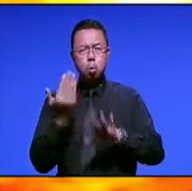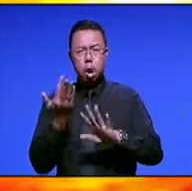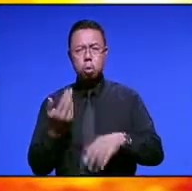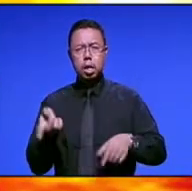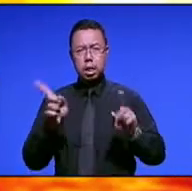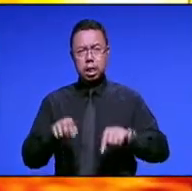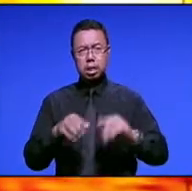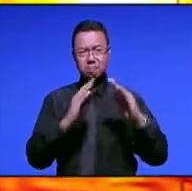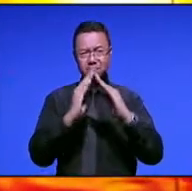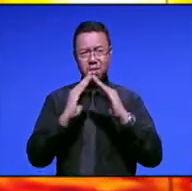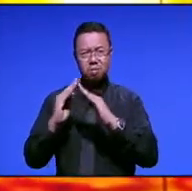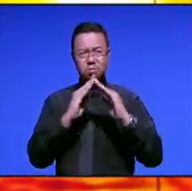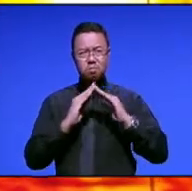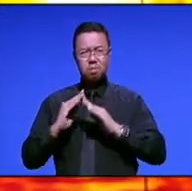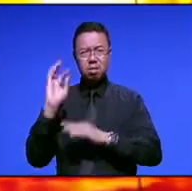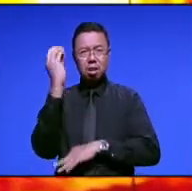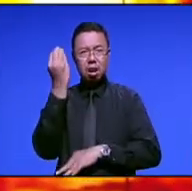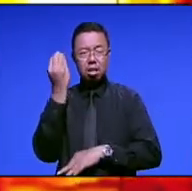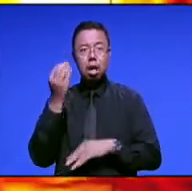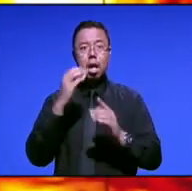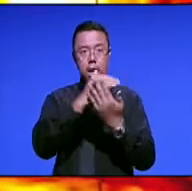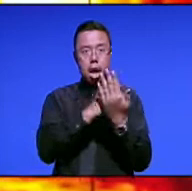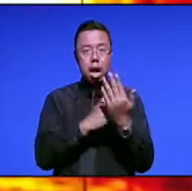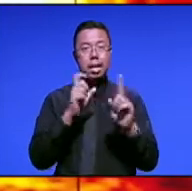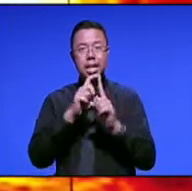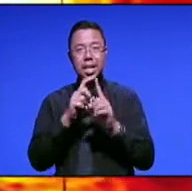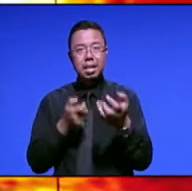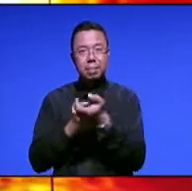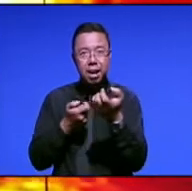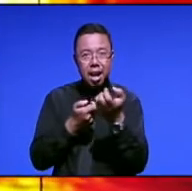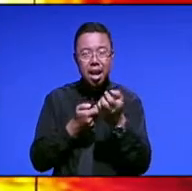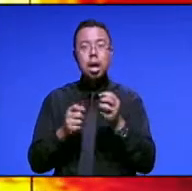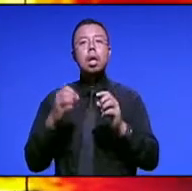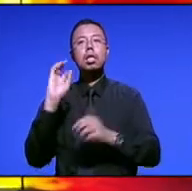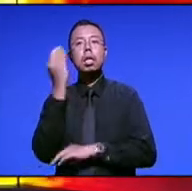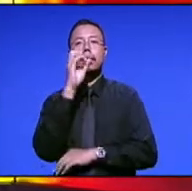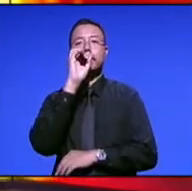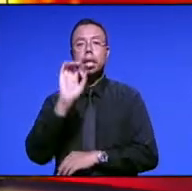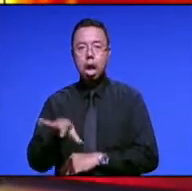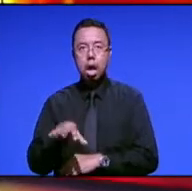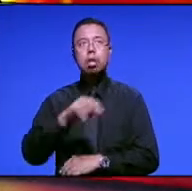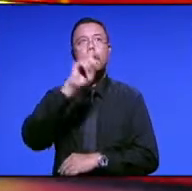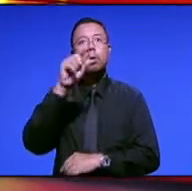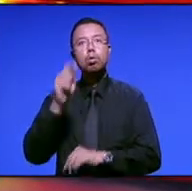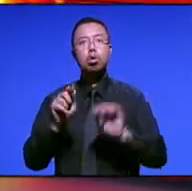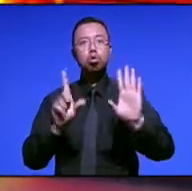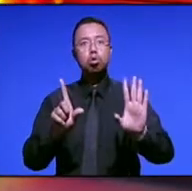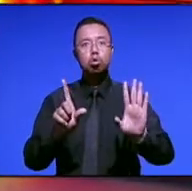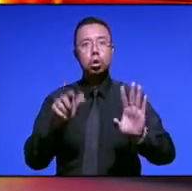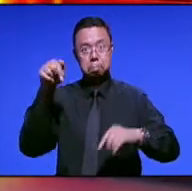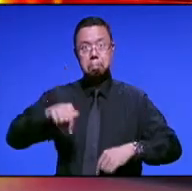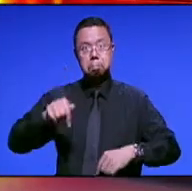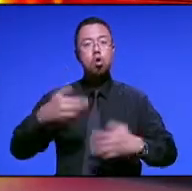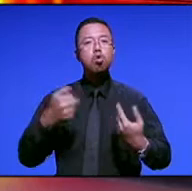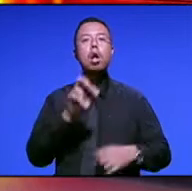kawasan padat penduduk di ibu kota. Data Dinas Penanggulangan Kebakaran dan Penyelamatan DKI Jakarta menyebut, hingga Juli 2019 telah